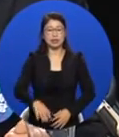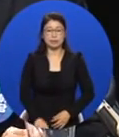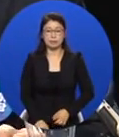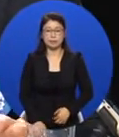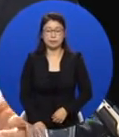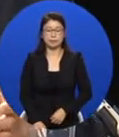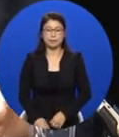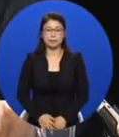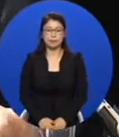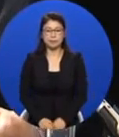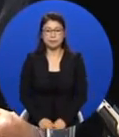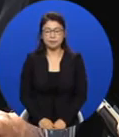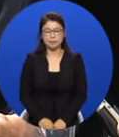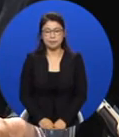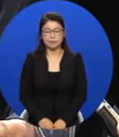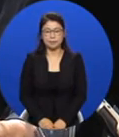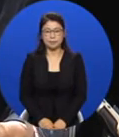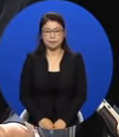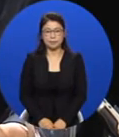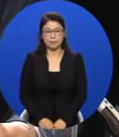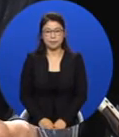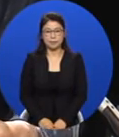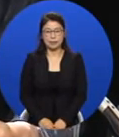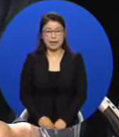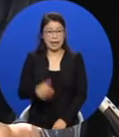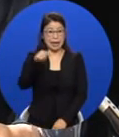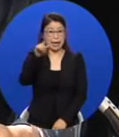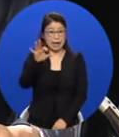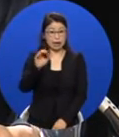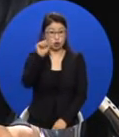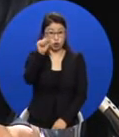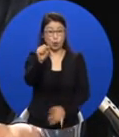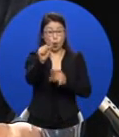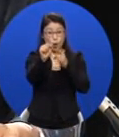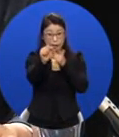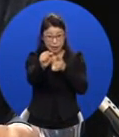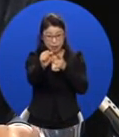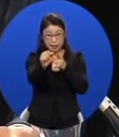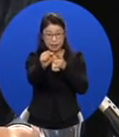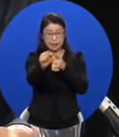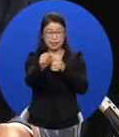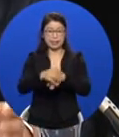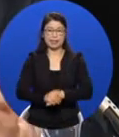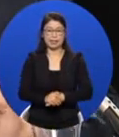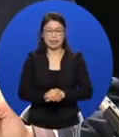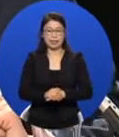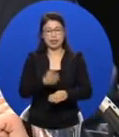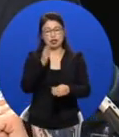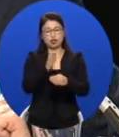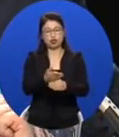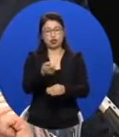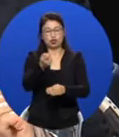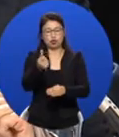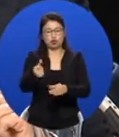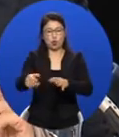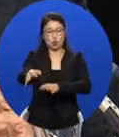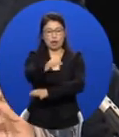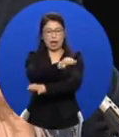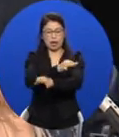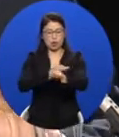됩니다. 저도 그만하겠습니다. 제가 말씀을 드리겠습니다. 그 강지영 후보께서는 이제 중소상공인 사업 기반 안정화